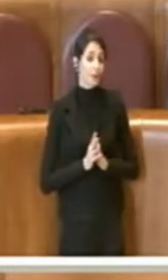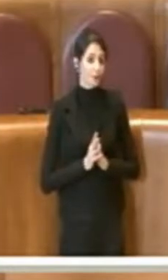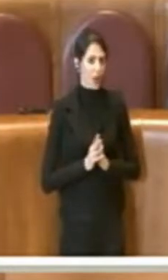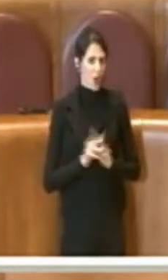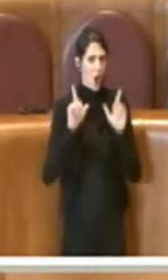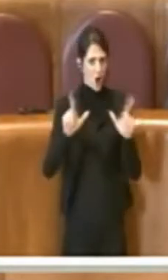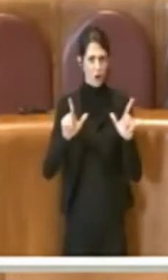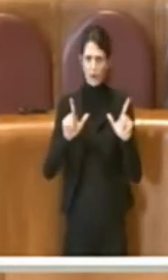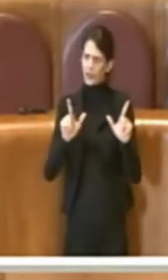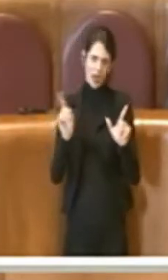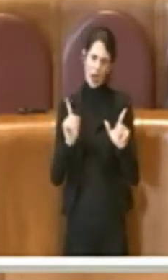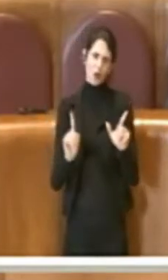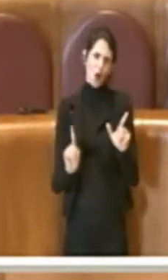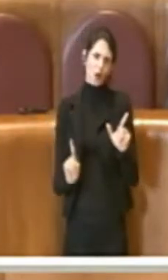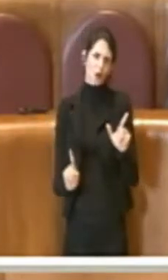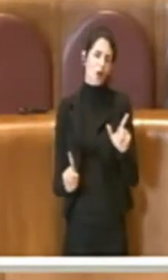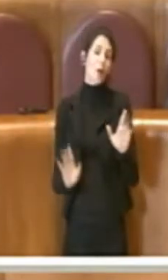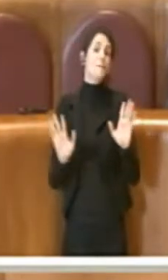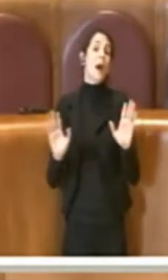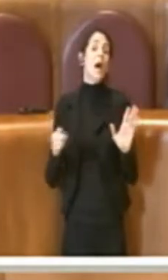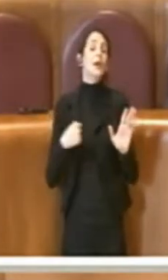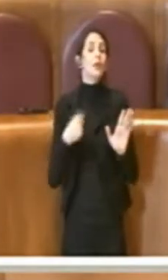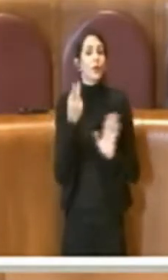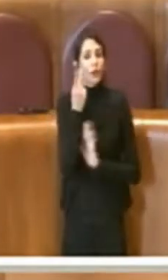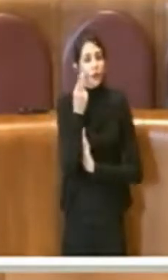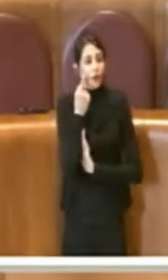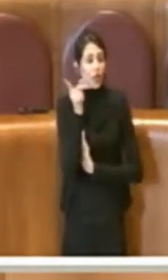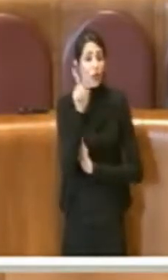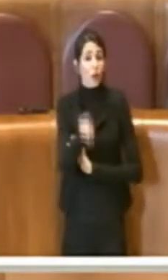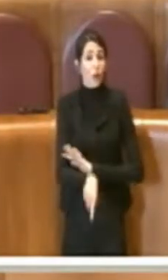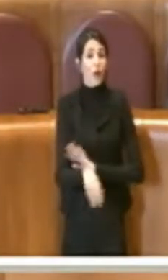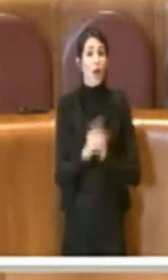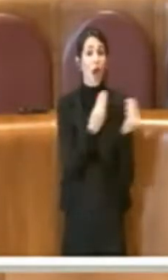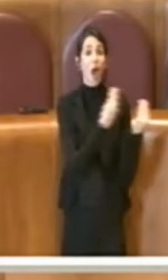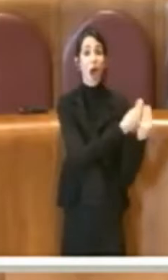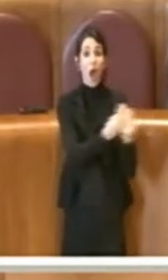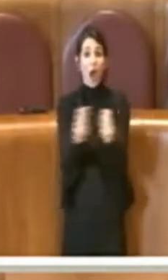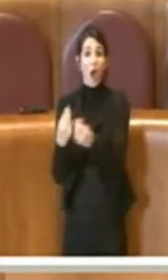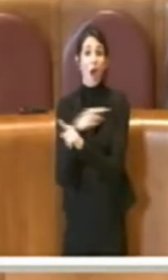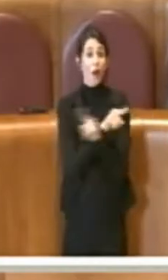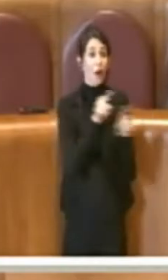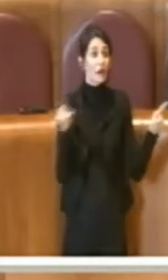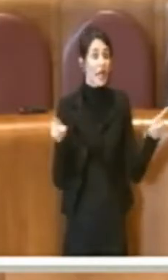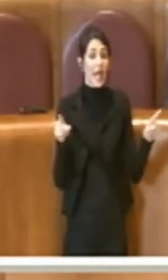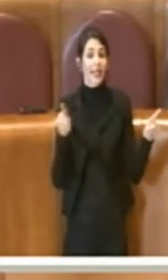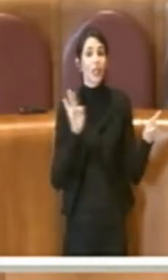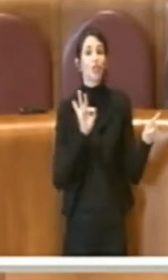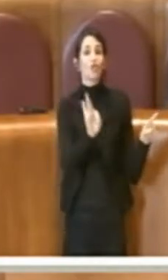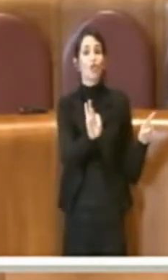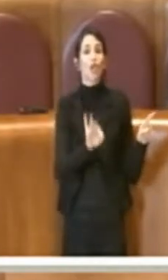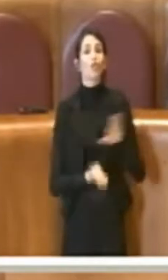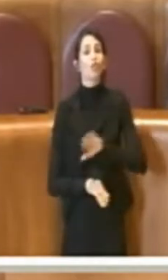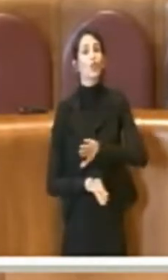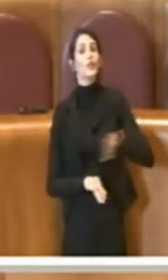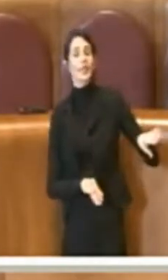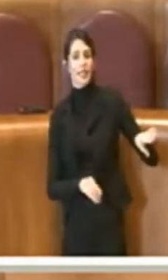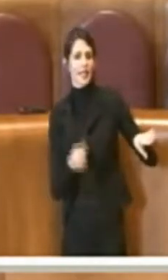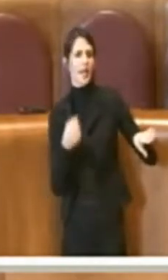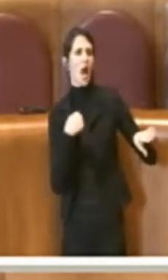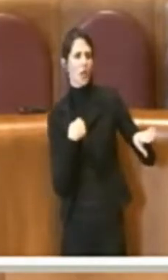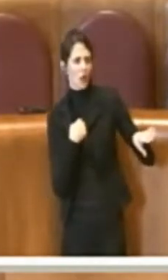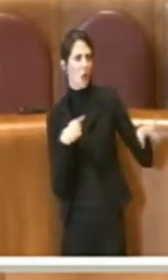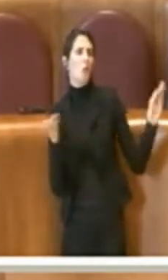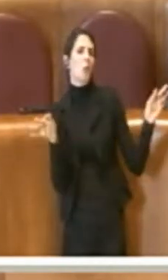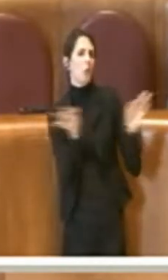offensivo, ci mancherebbe, però io vedo che anche tra i colleghi di centrosinistra, su cui appunto condivido le